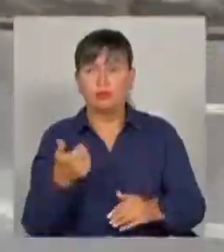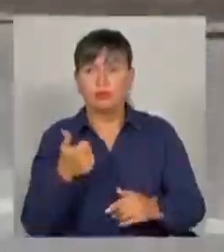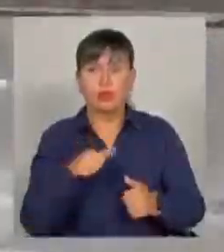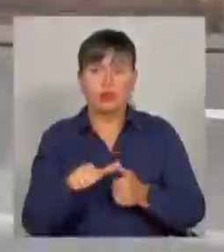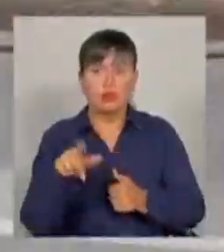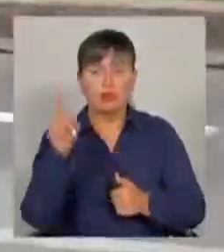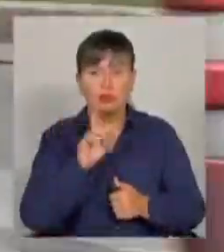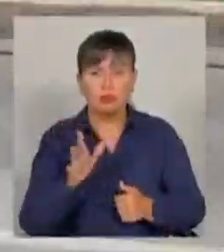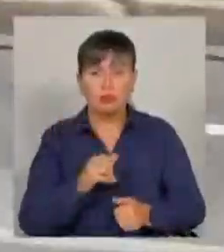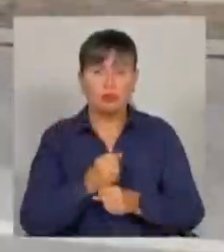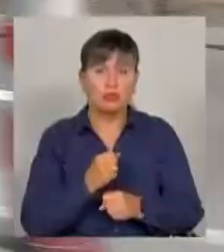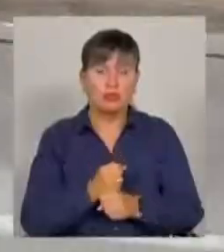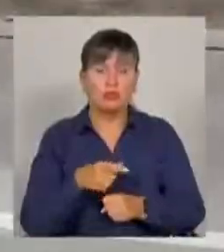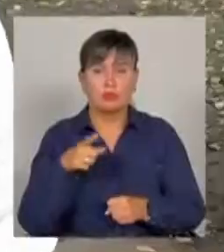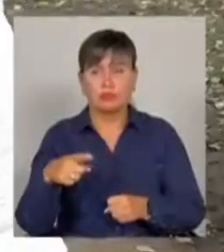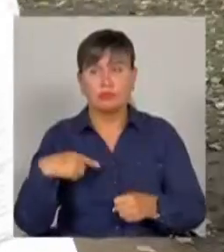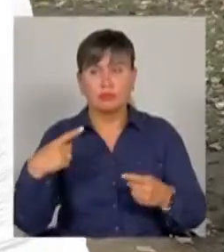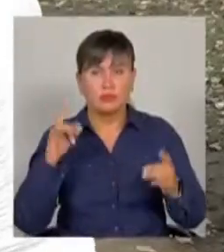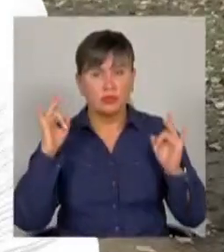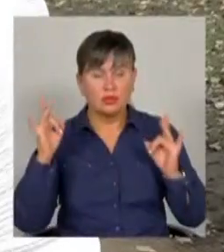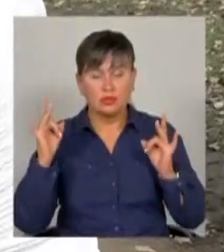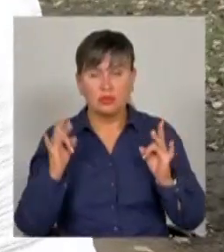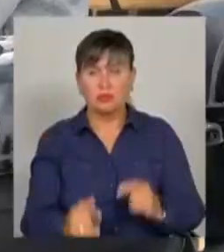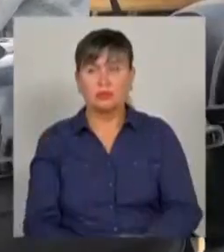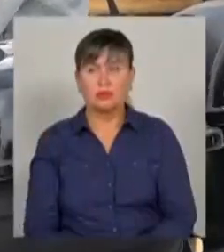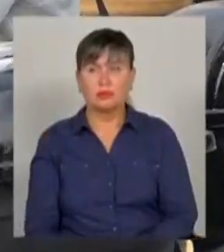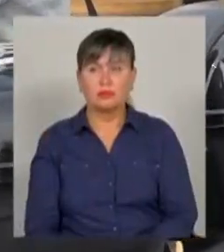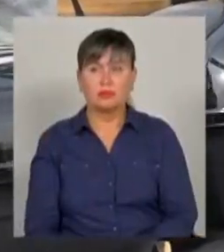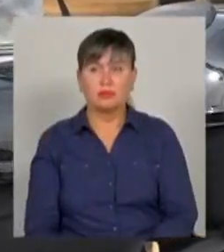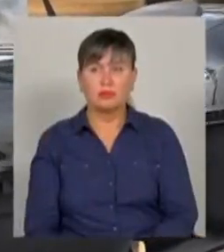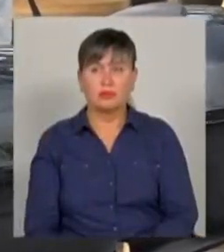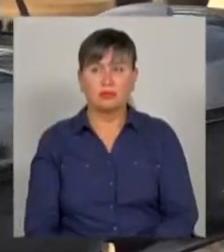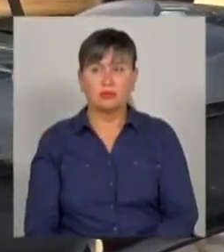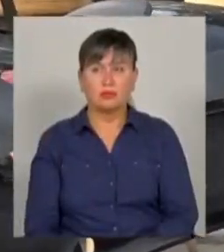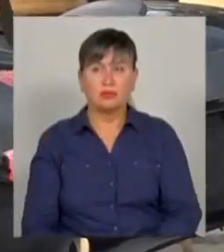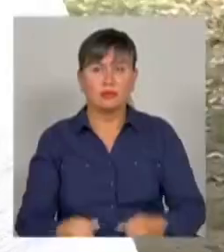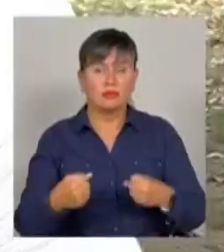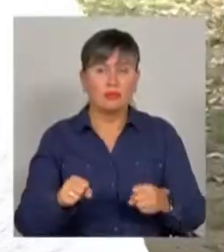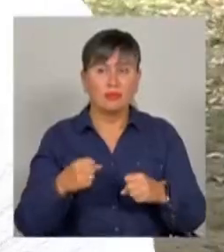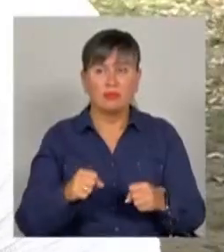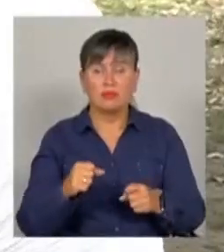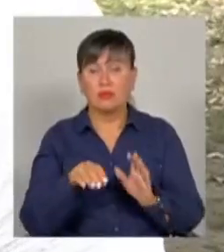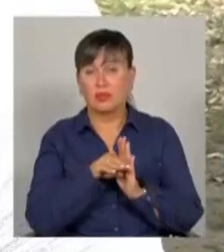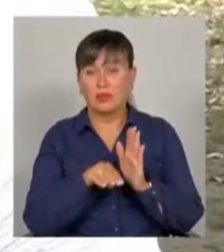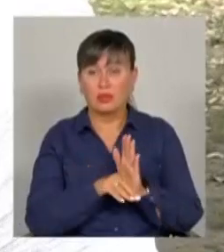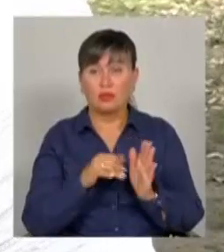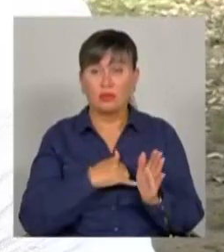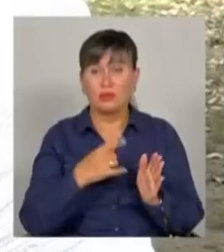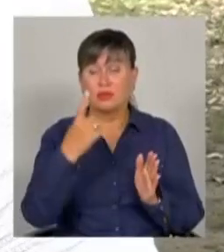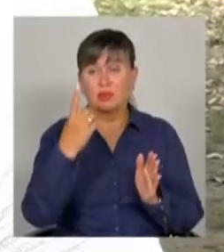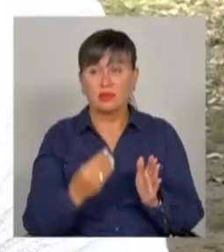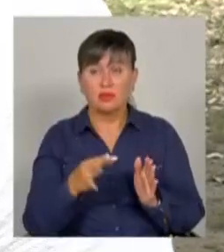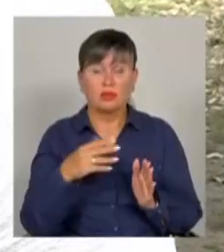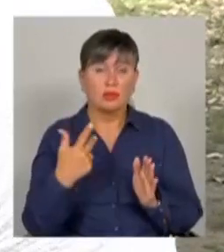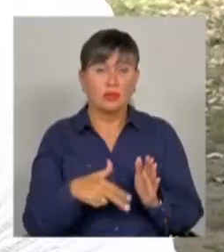неудобства причиняют их ревущие моторы. Любой ЖК заедет там, орут эти мопеды. У нас по статистике в день от